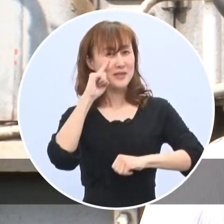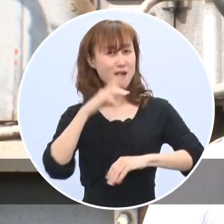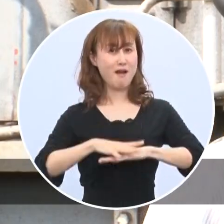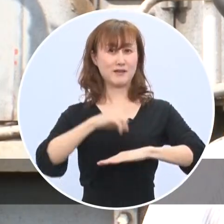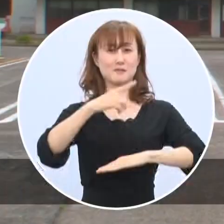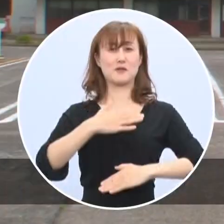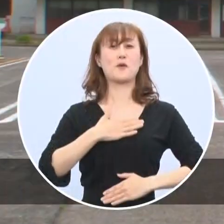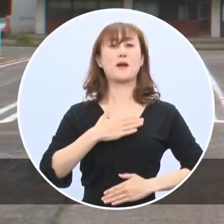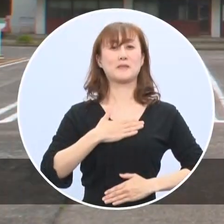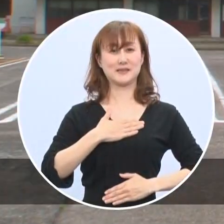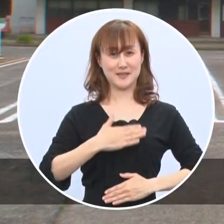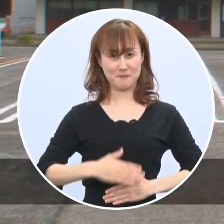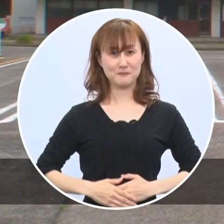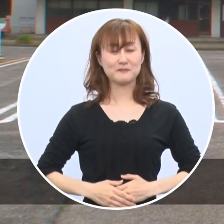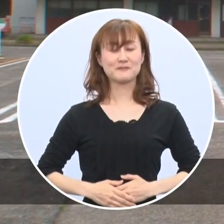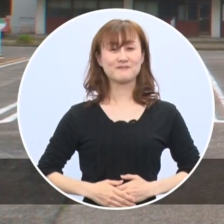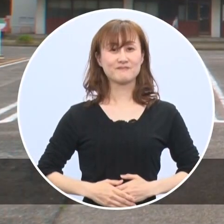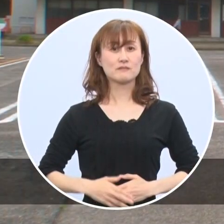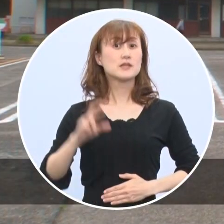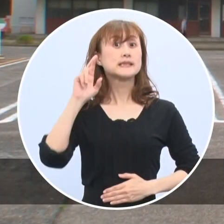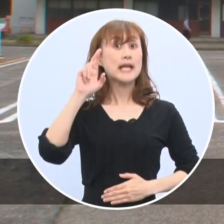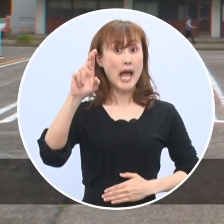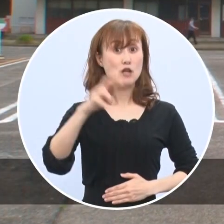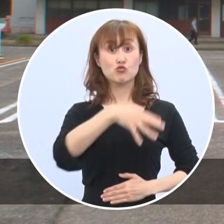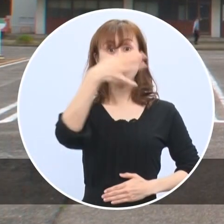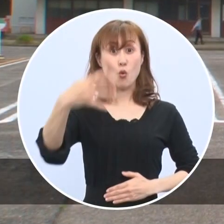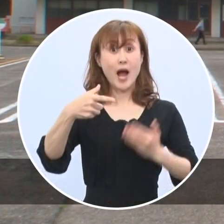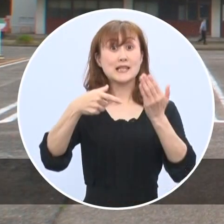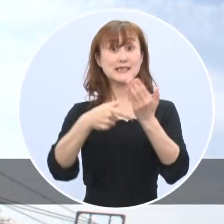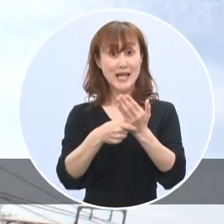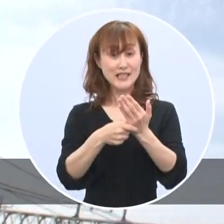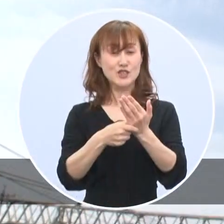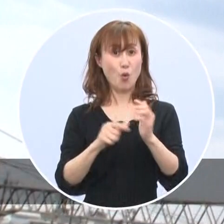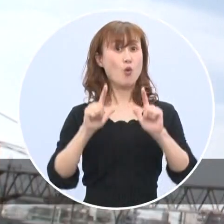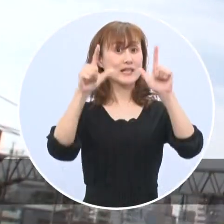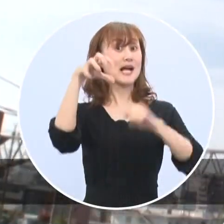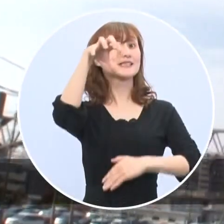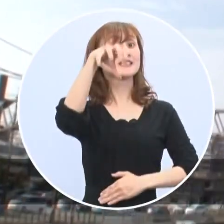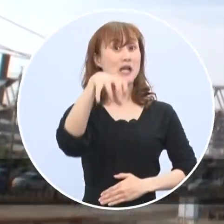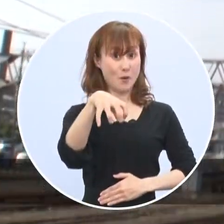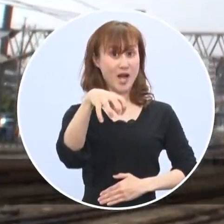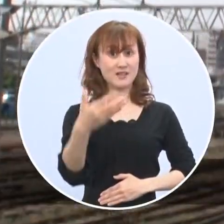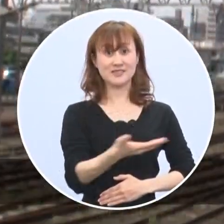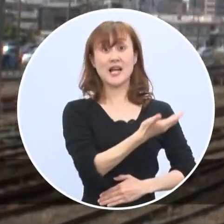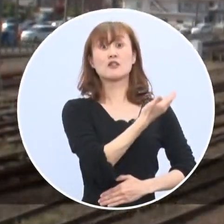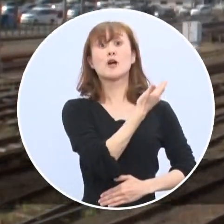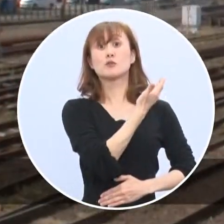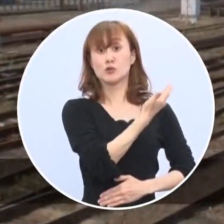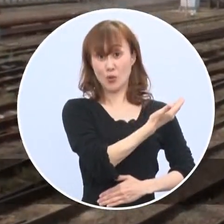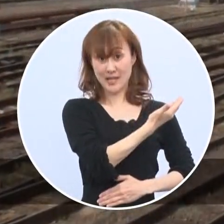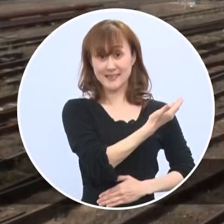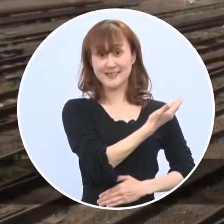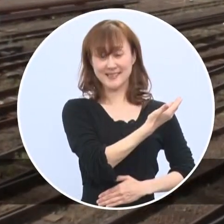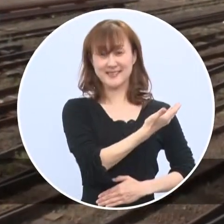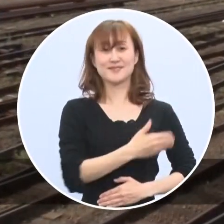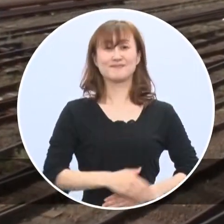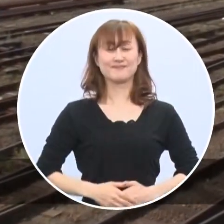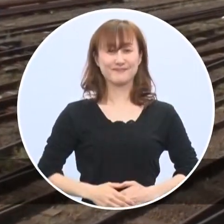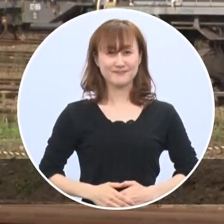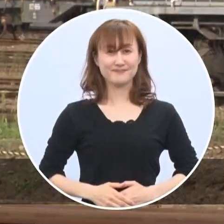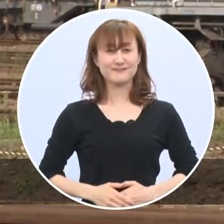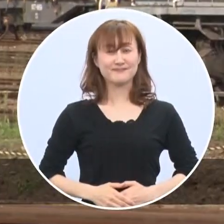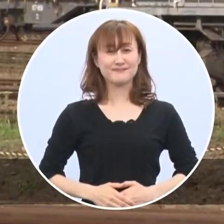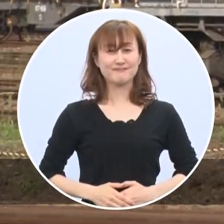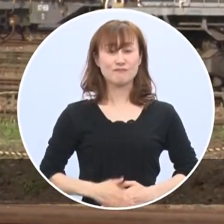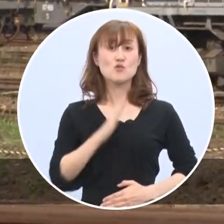分かったjr 四日市駅ホームの東側にあるjr貨物4回地域